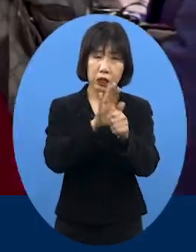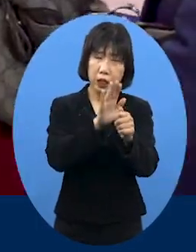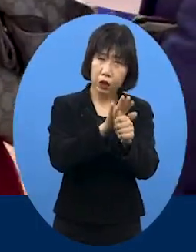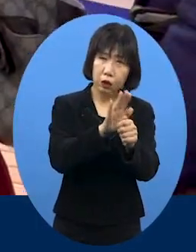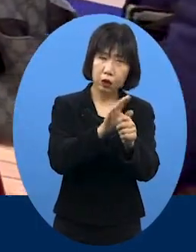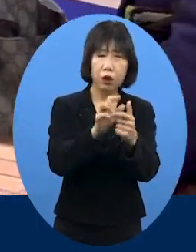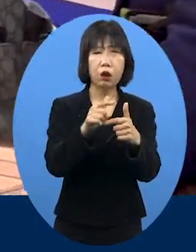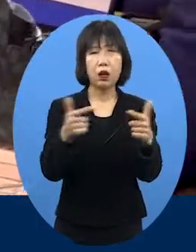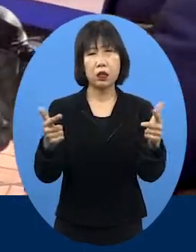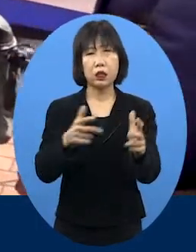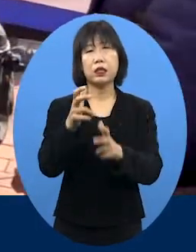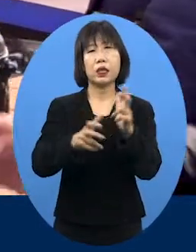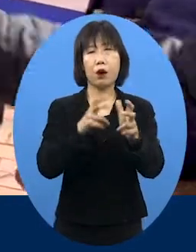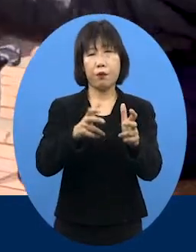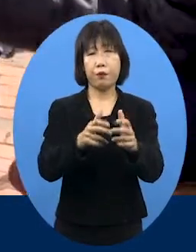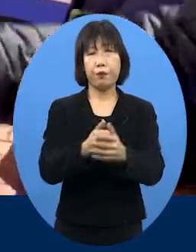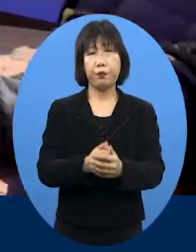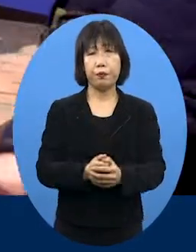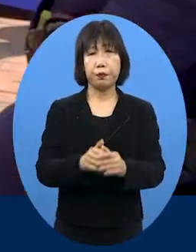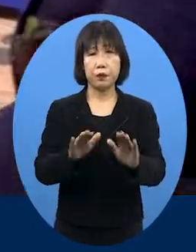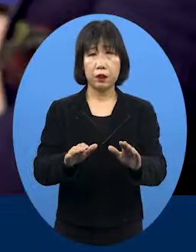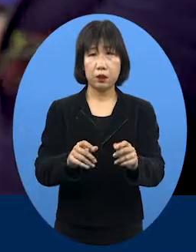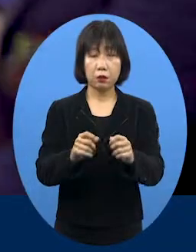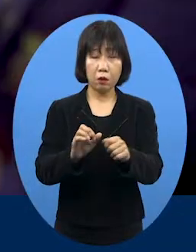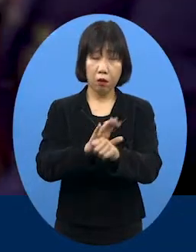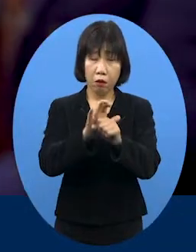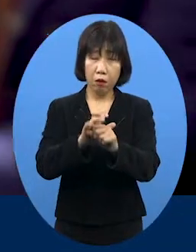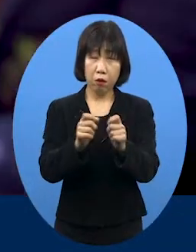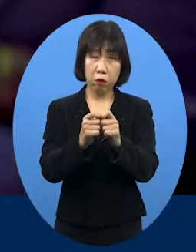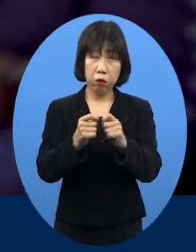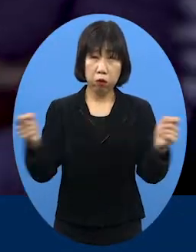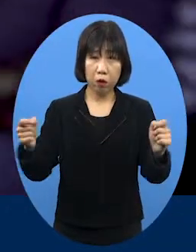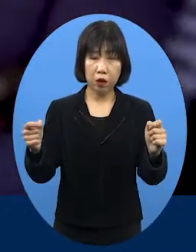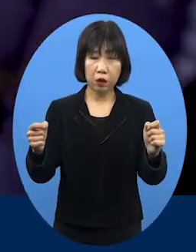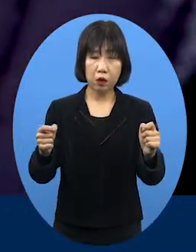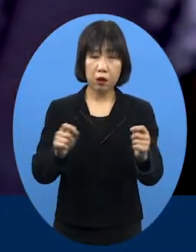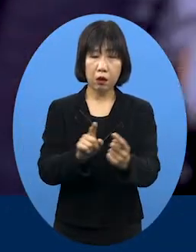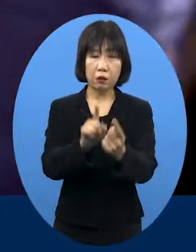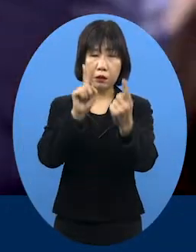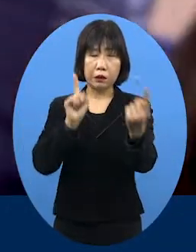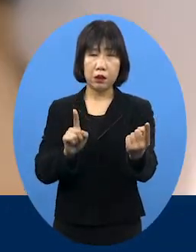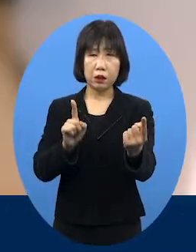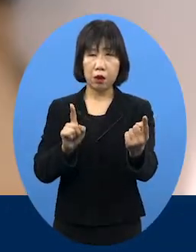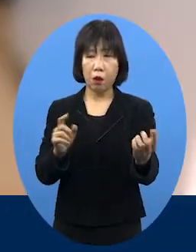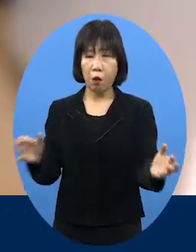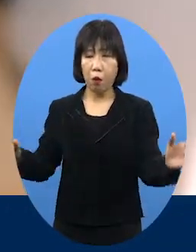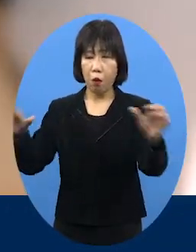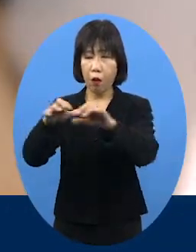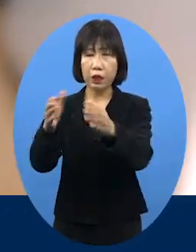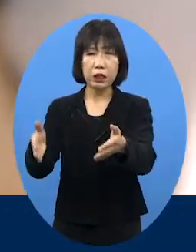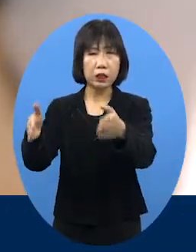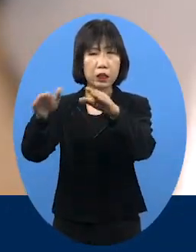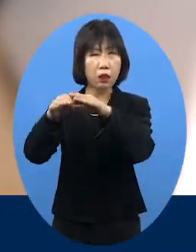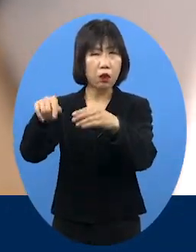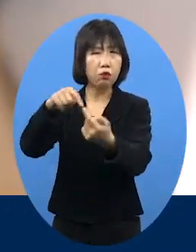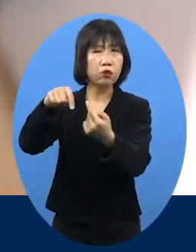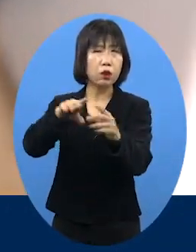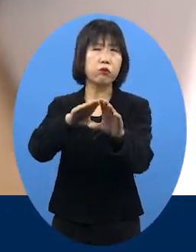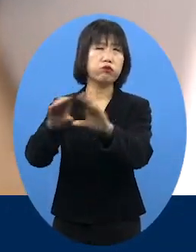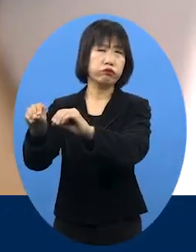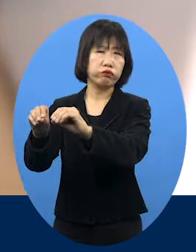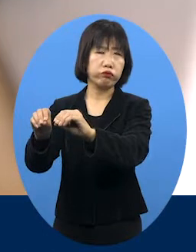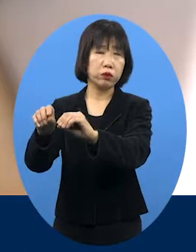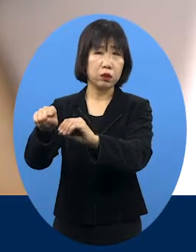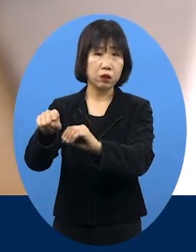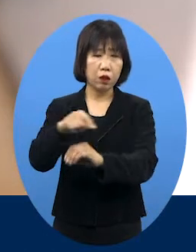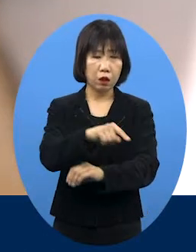지원하는 사업입니다 장기화된 크로 날 그로 인한 사회적 거리두기 로 많은 다 중요 시설의 운영이 중단되면서